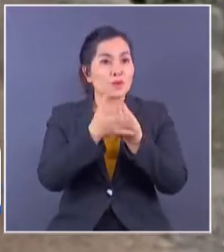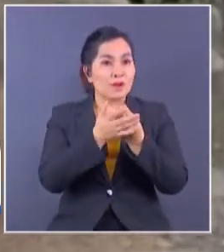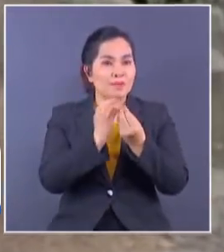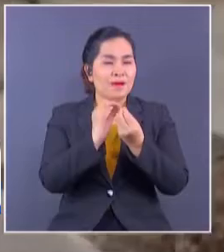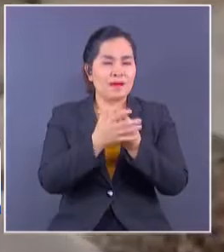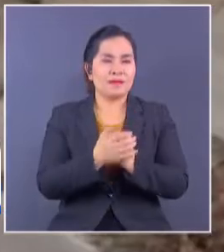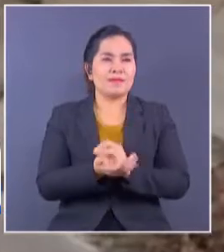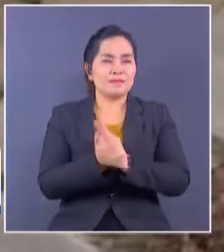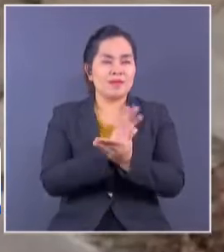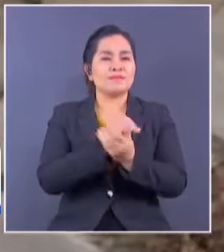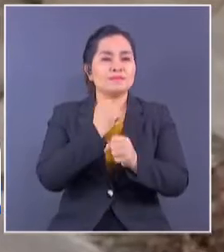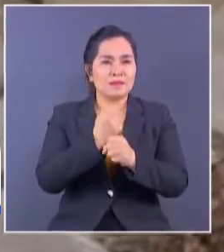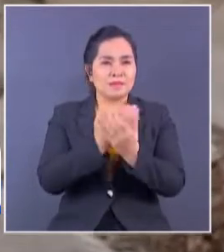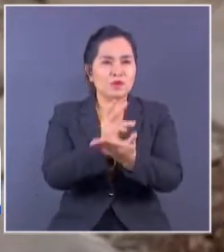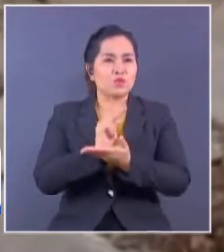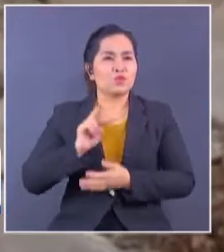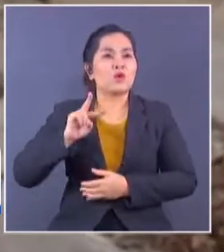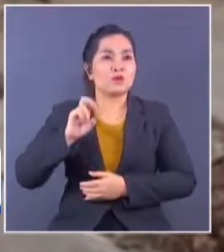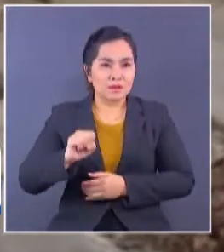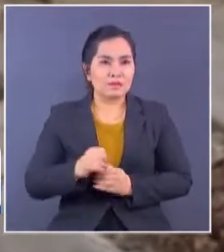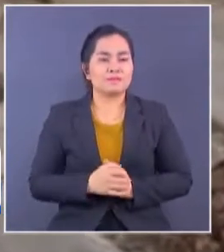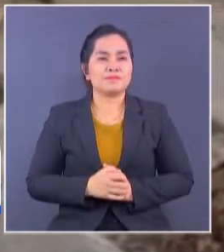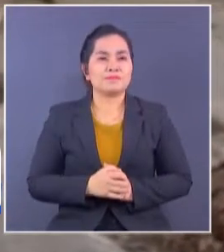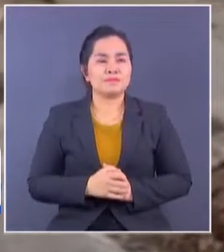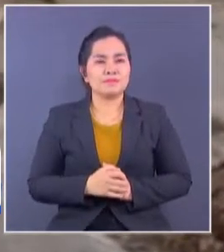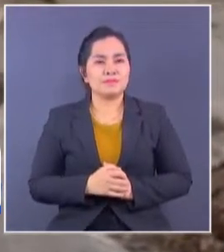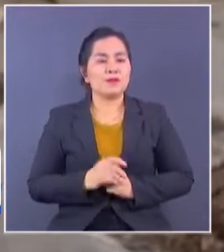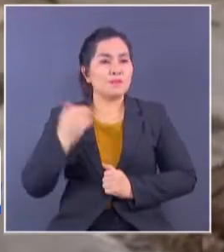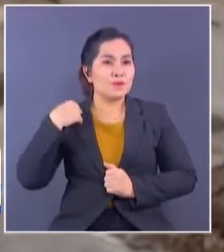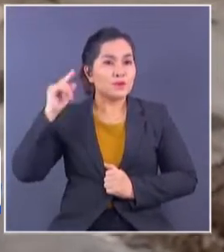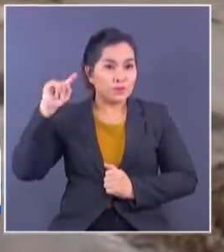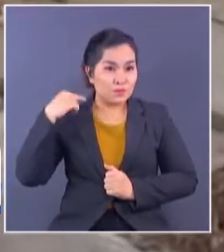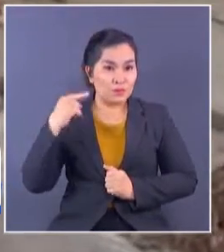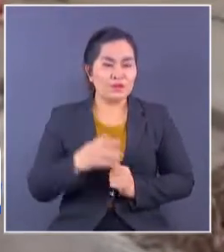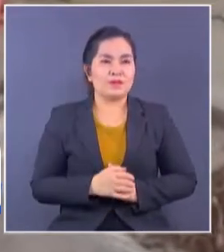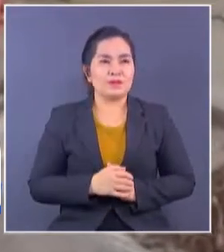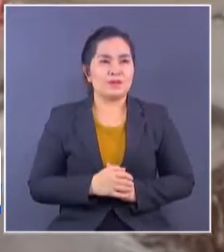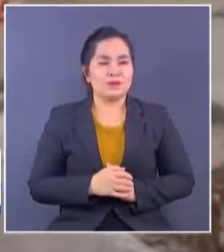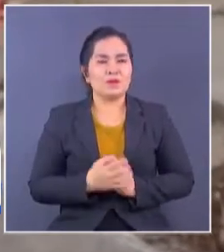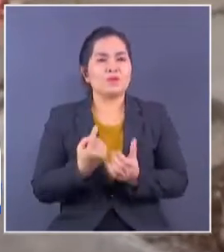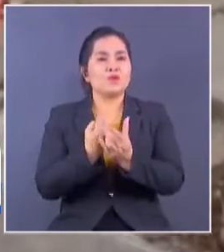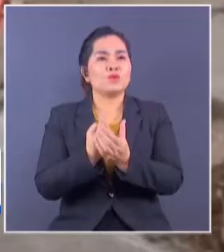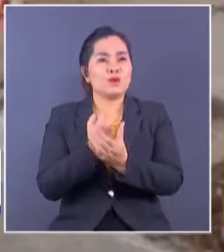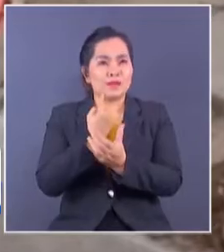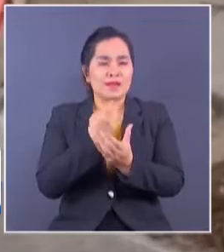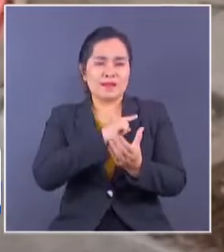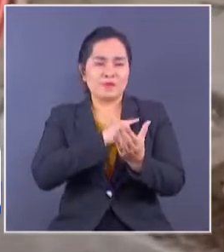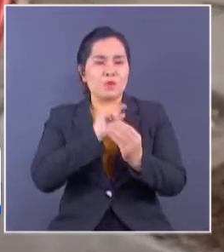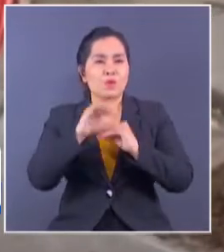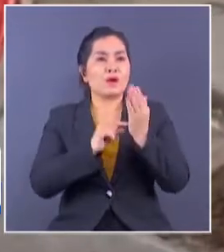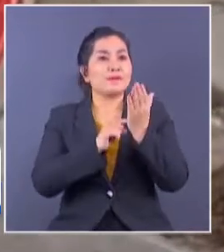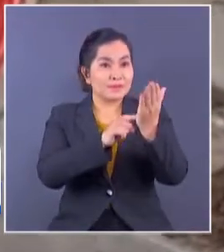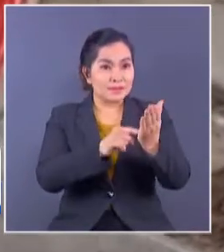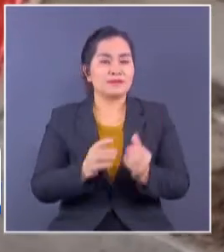ฤดูกาลจำนวนเงินกู้ในสองแสนบาทแล้วก็มีนางสาวณัชชาวิสุทธิวงศ์ครับเป็นตัวแทนผู้เสนอโครงการ